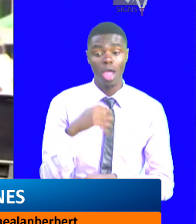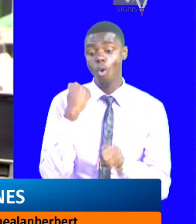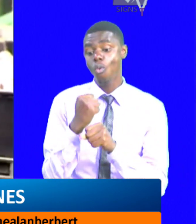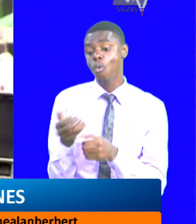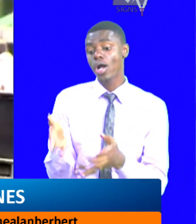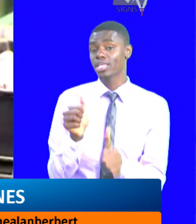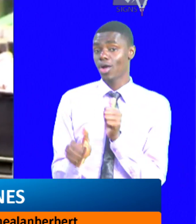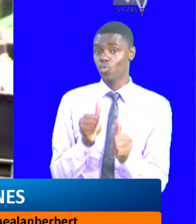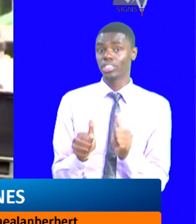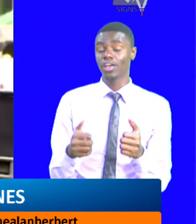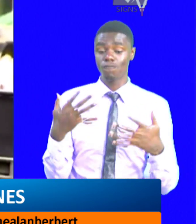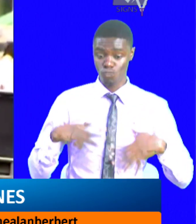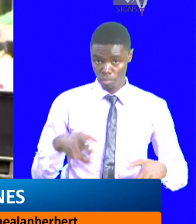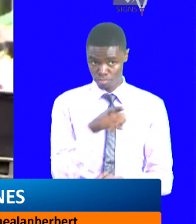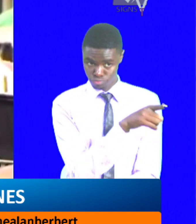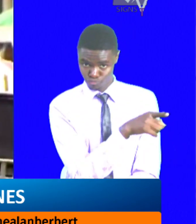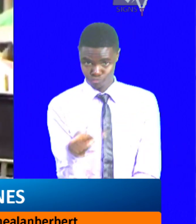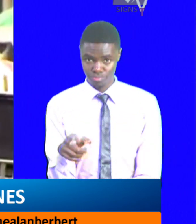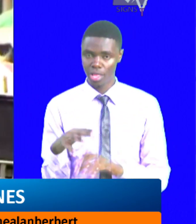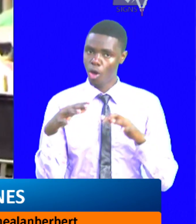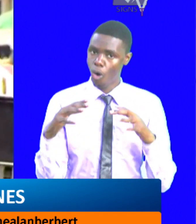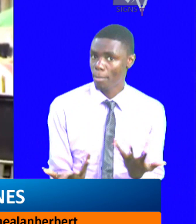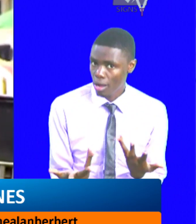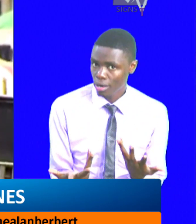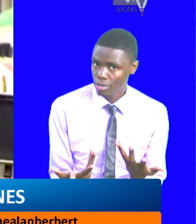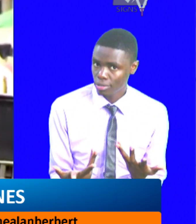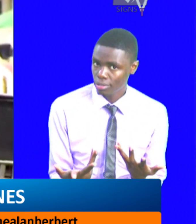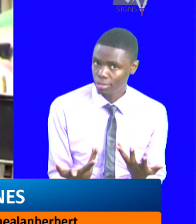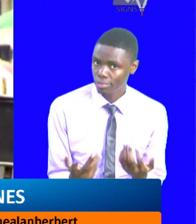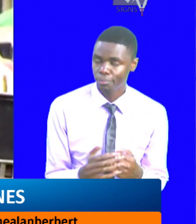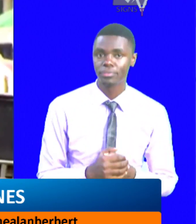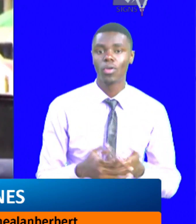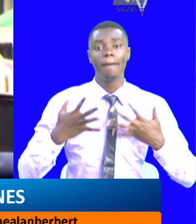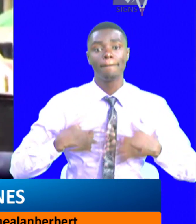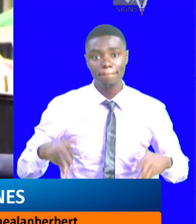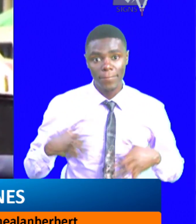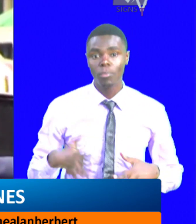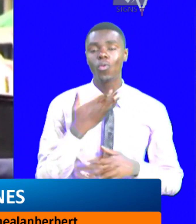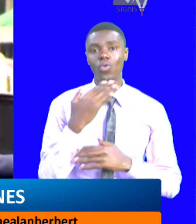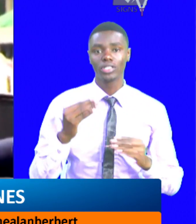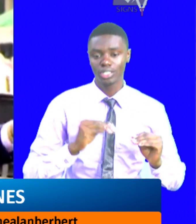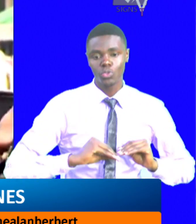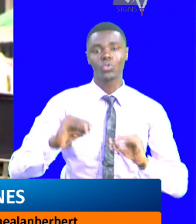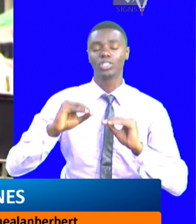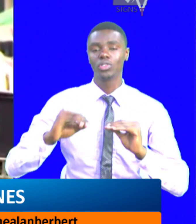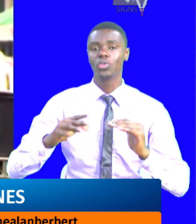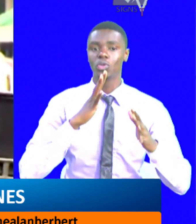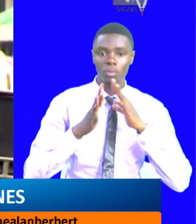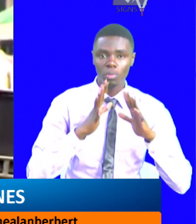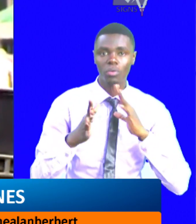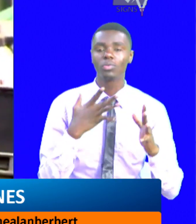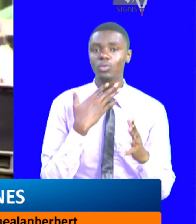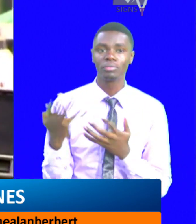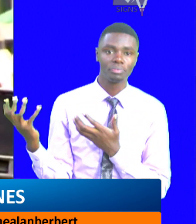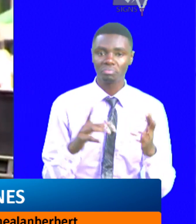hapa ni ya hawa wangwana, ama namna gani? Kwani mnataka sisi tuendelee kuongea na watu ambao wanataka kutuletea